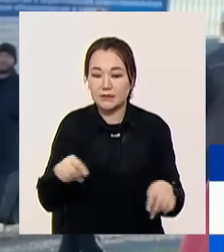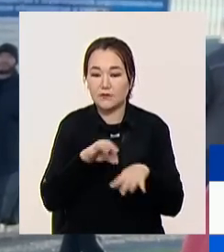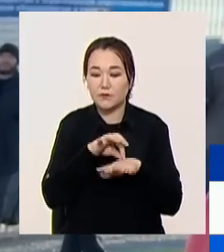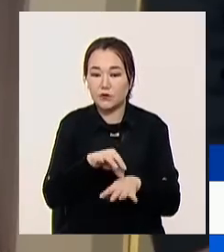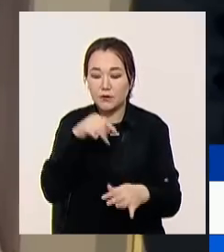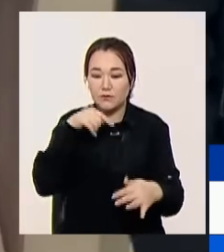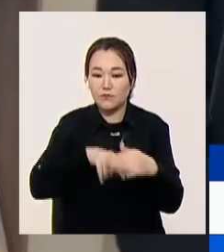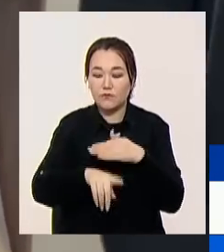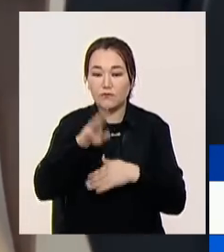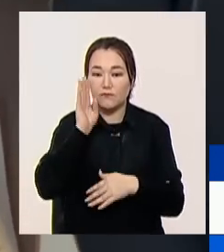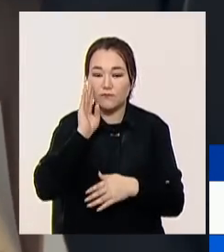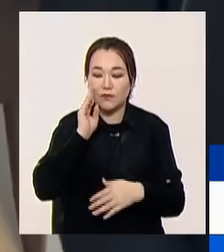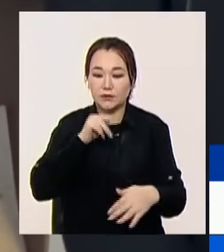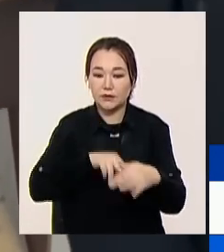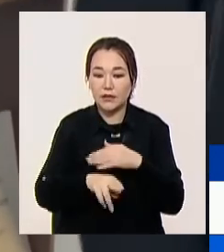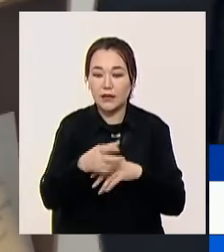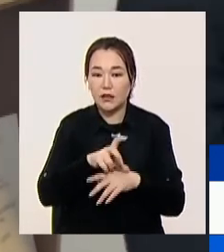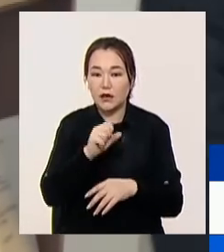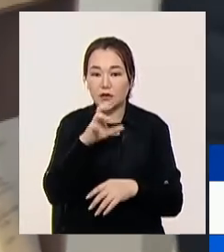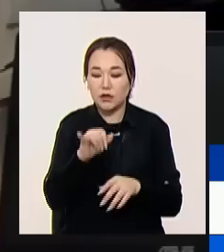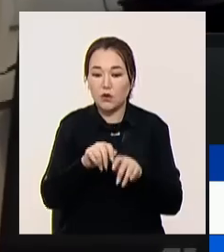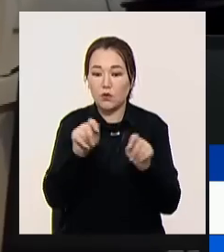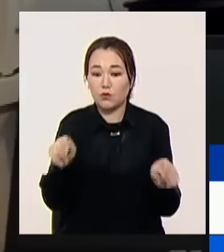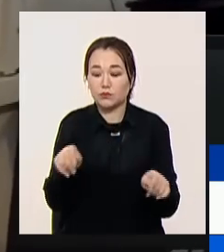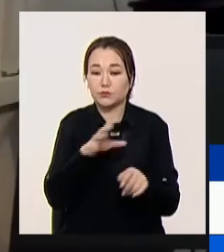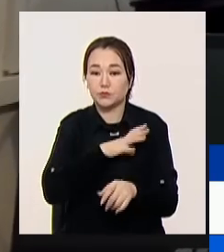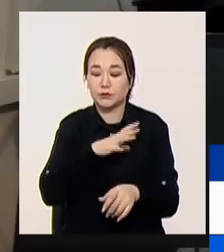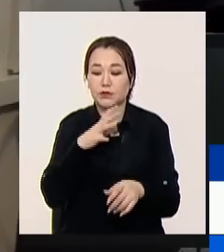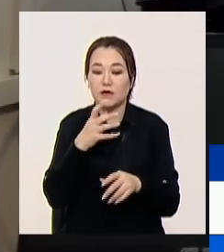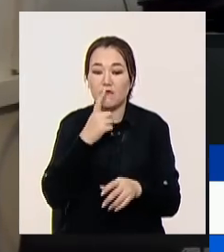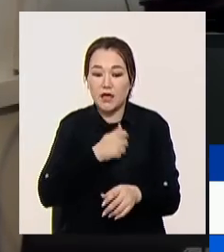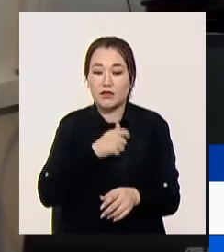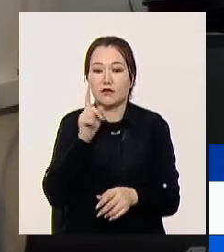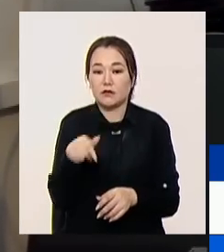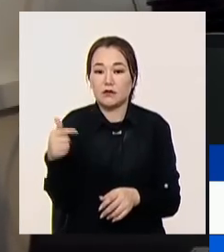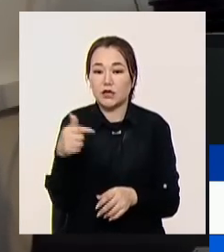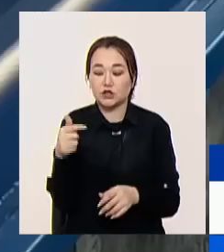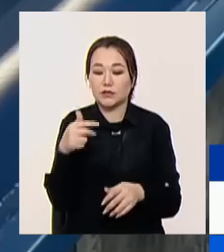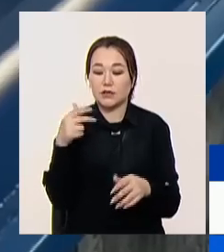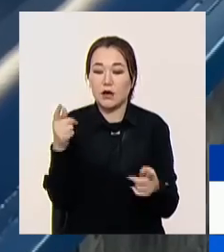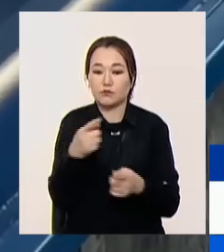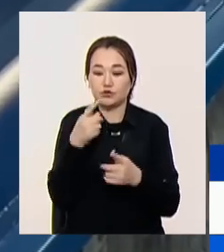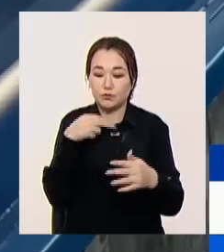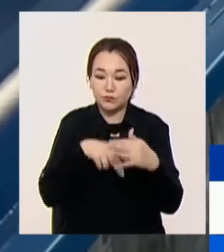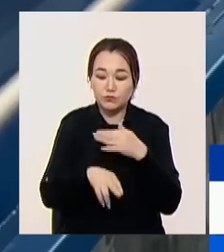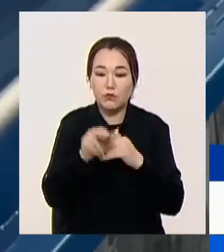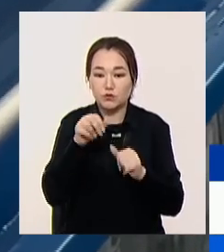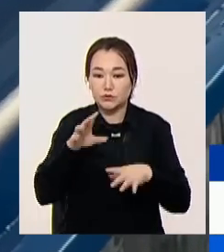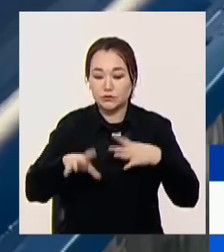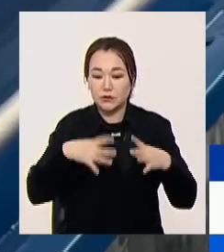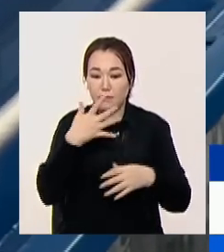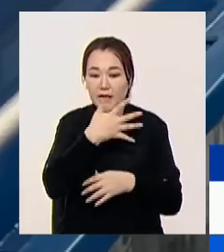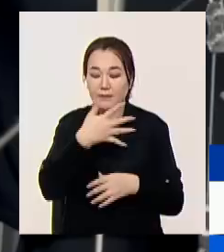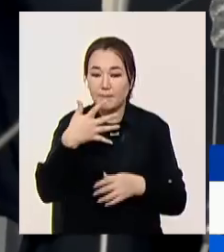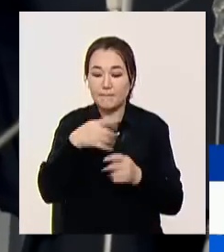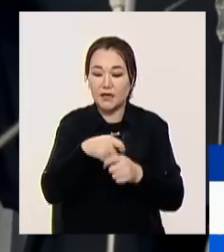водой. Комплекс возвели в промзоне Актау. Подготовку здесь будут проходить как военные, так и гражданские водолазы. Глубина этого бассейна 5 метров. Это